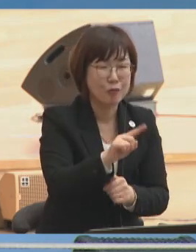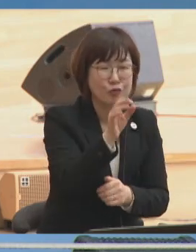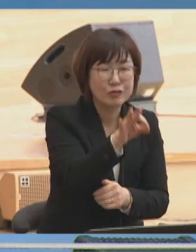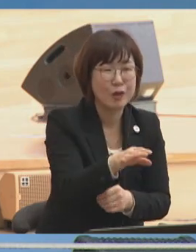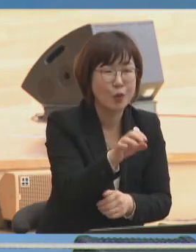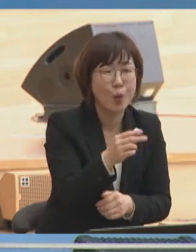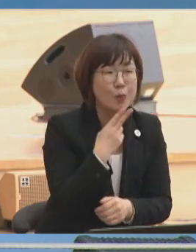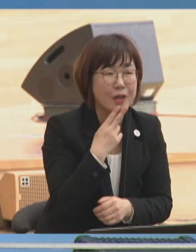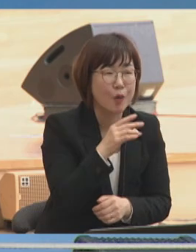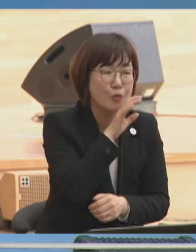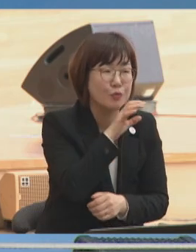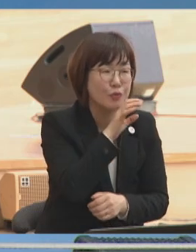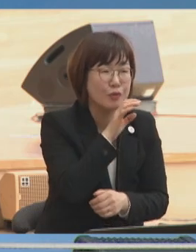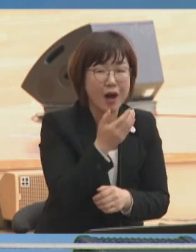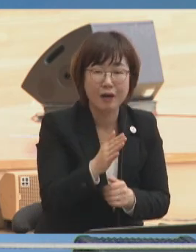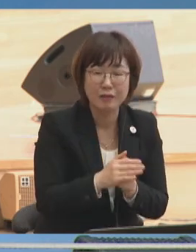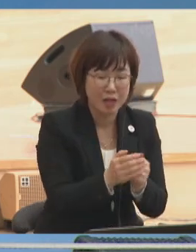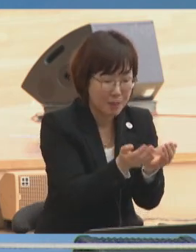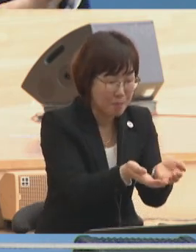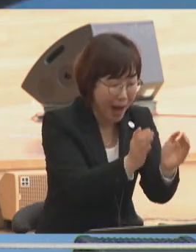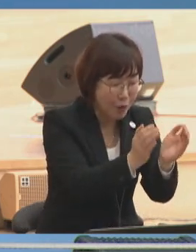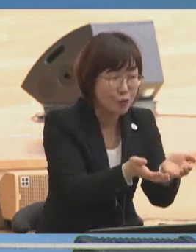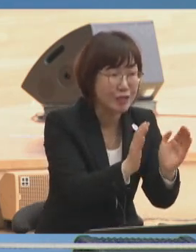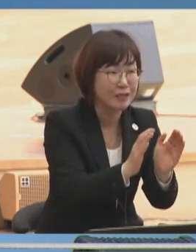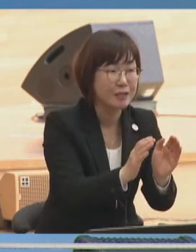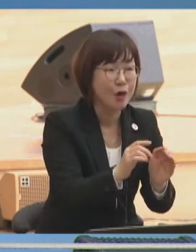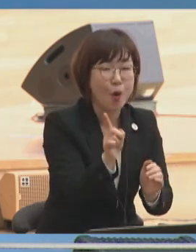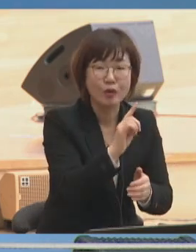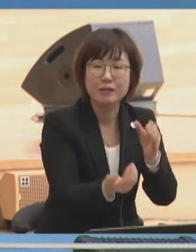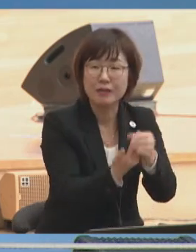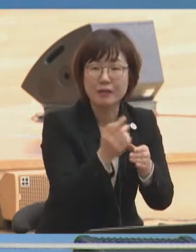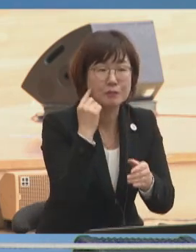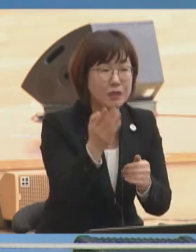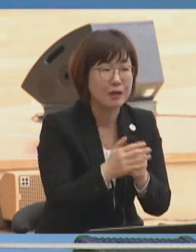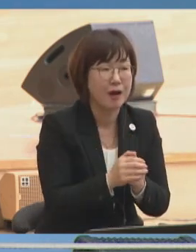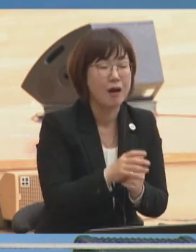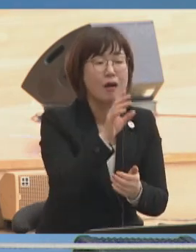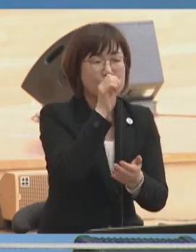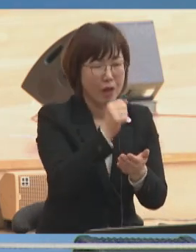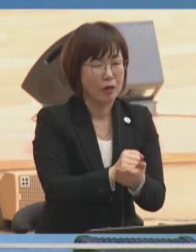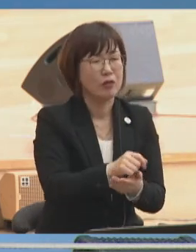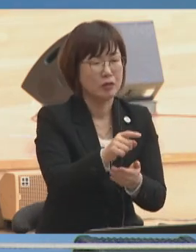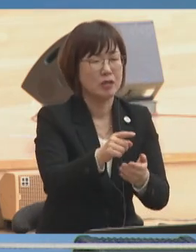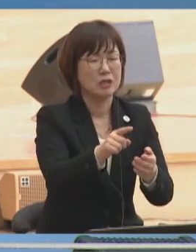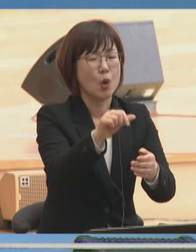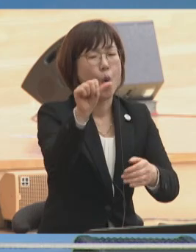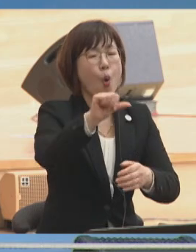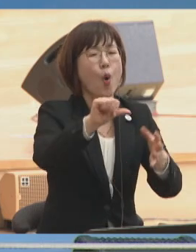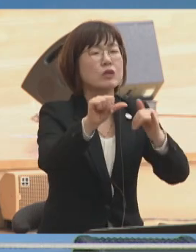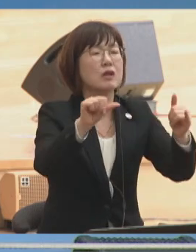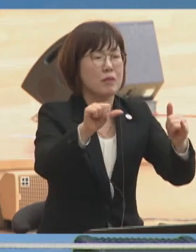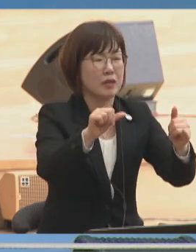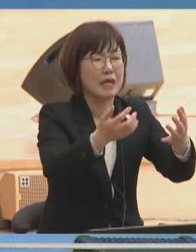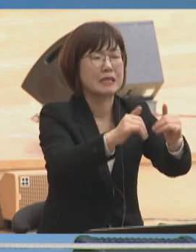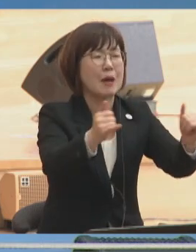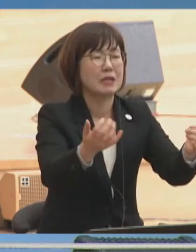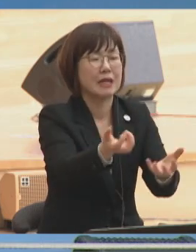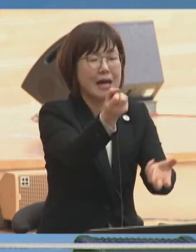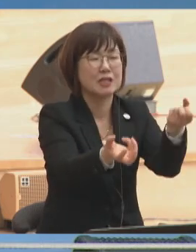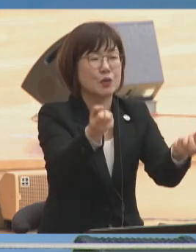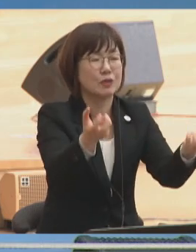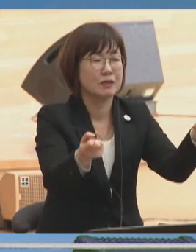상황인데 당연히 그 현장에 사람들이 가지고 있었던 바구니죠.